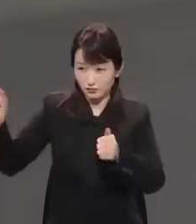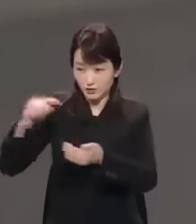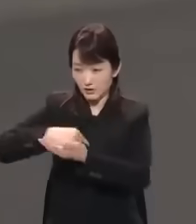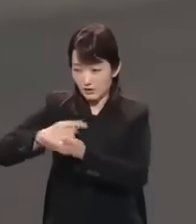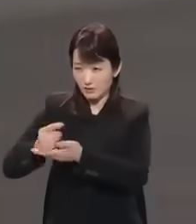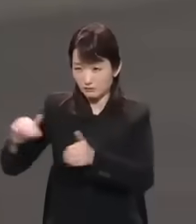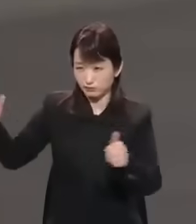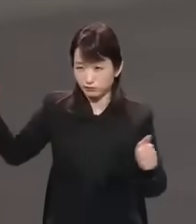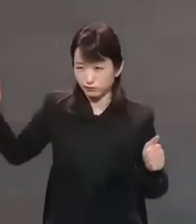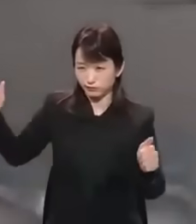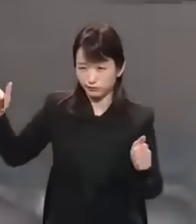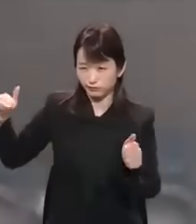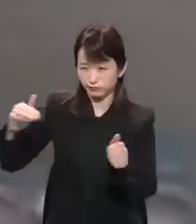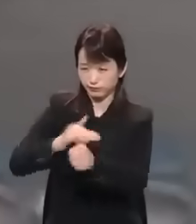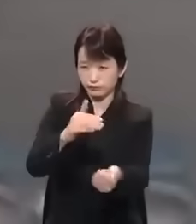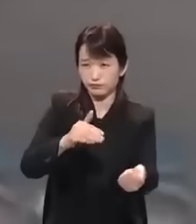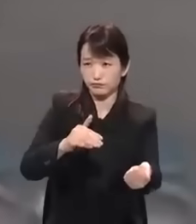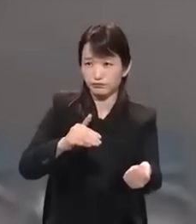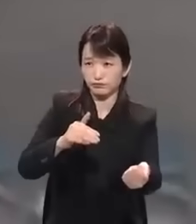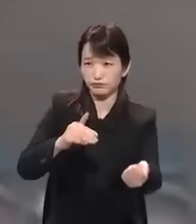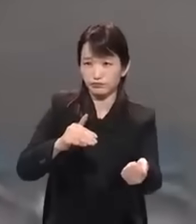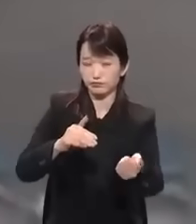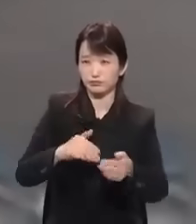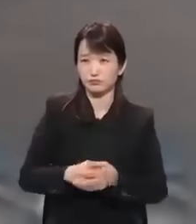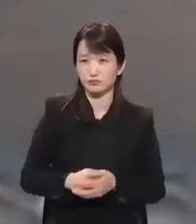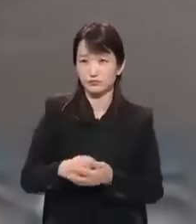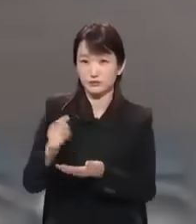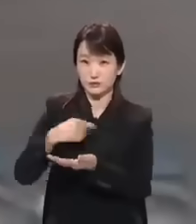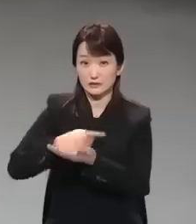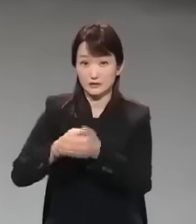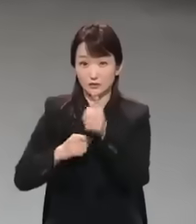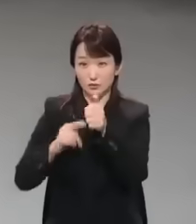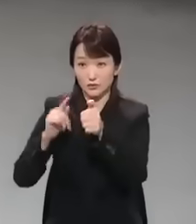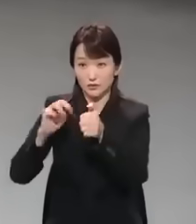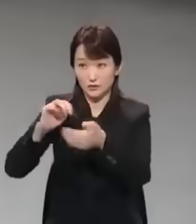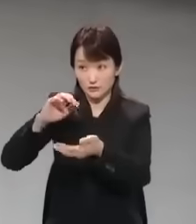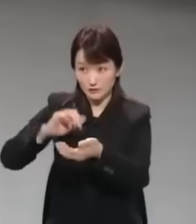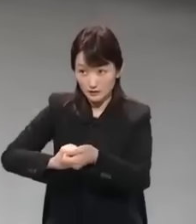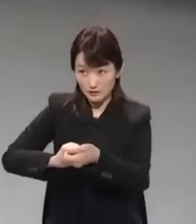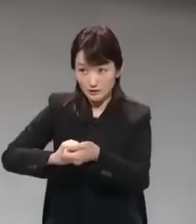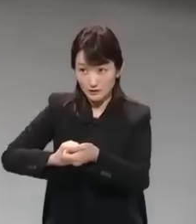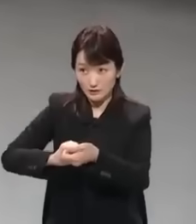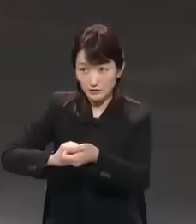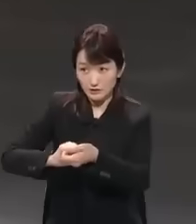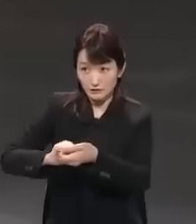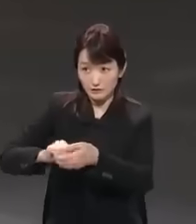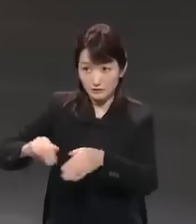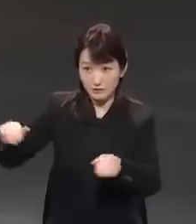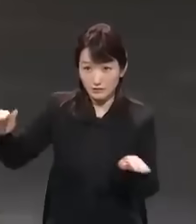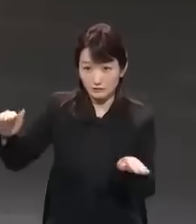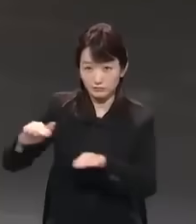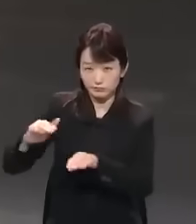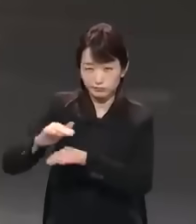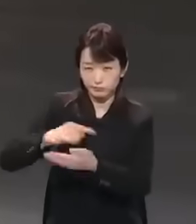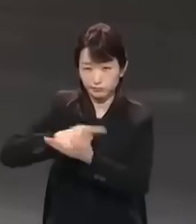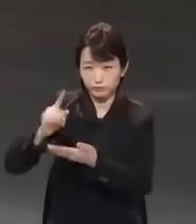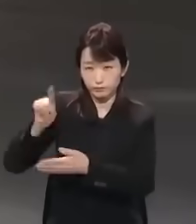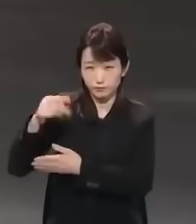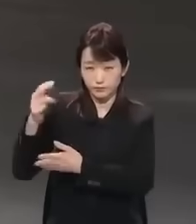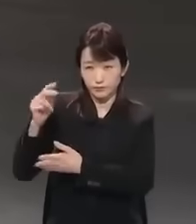달려와서 돌진하는 모습입니다이 저기가 시속 50km 속도 제한이 걸려 있는 도로입니다 그곳에서 시속